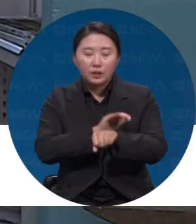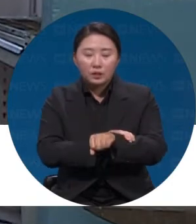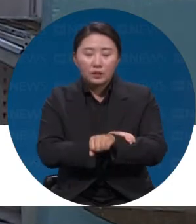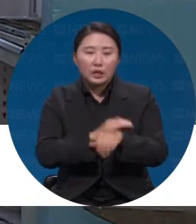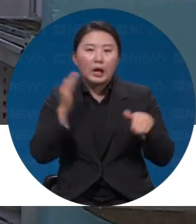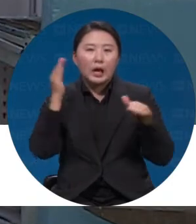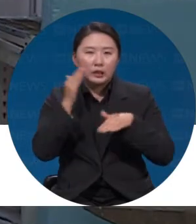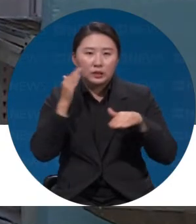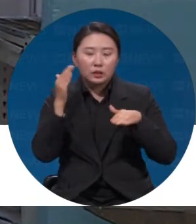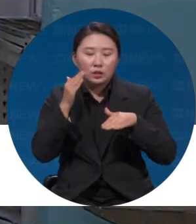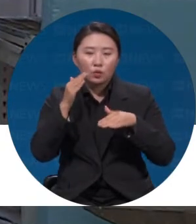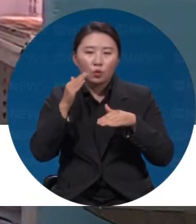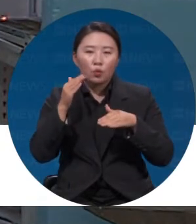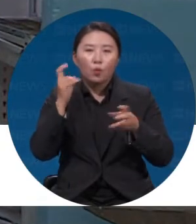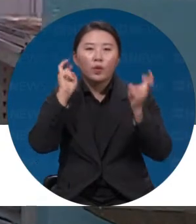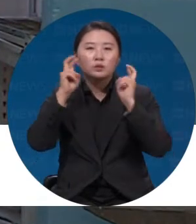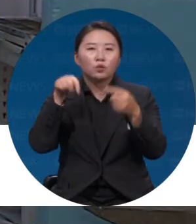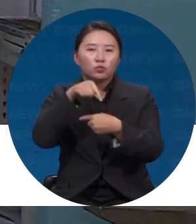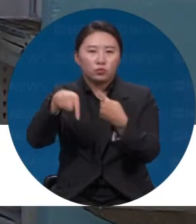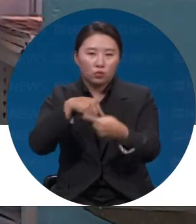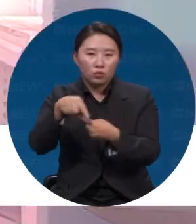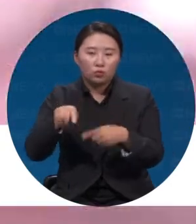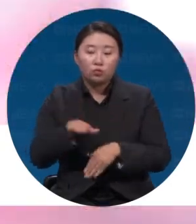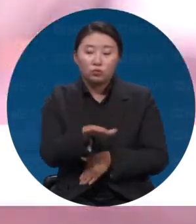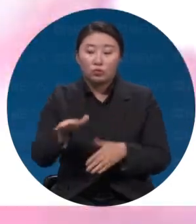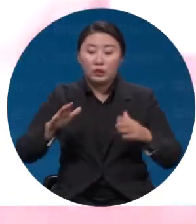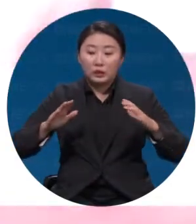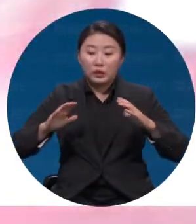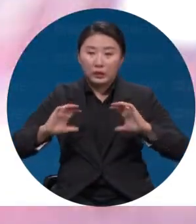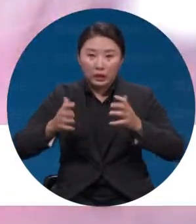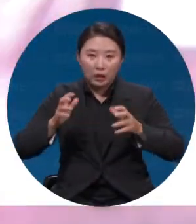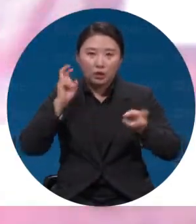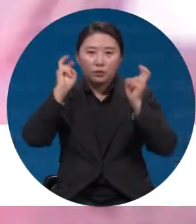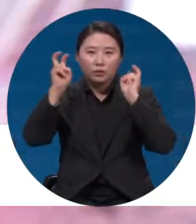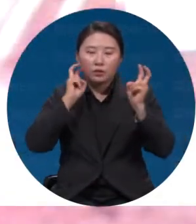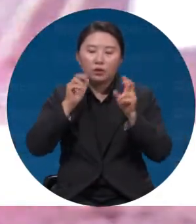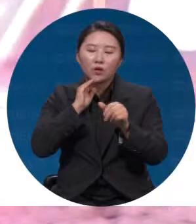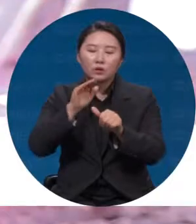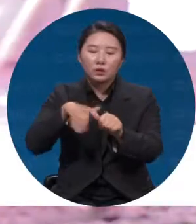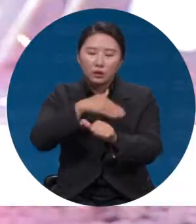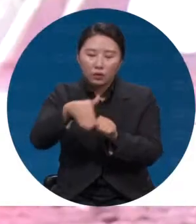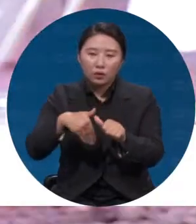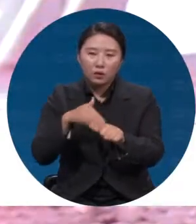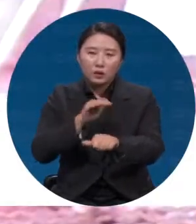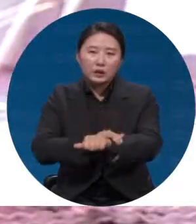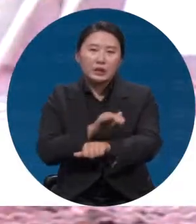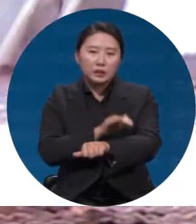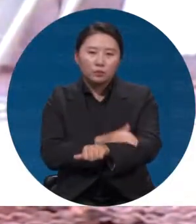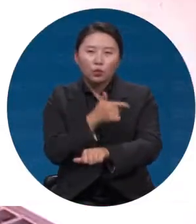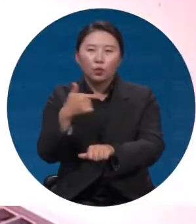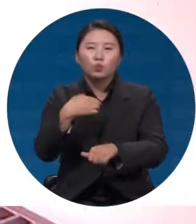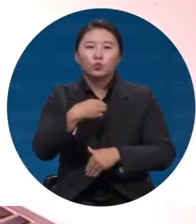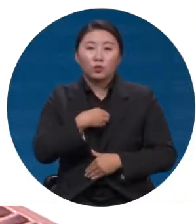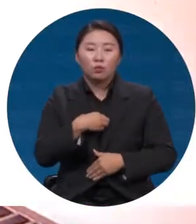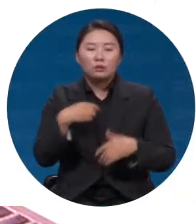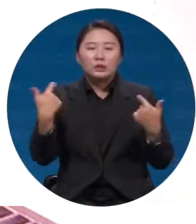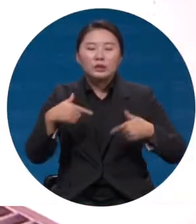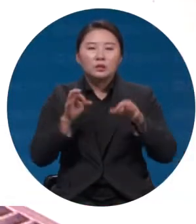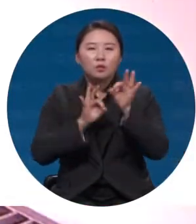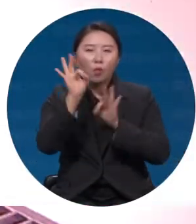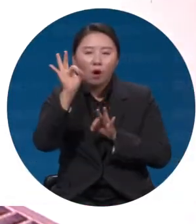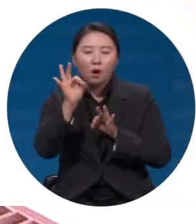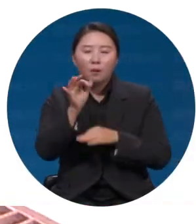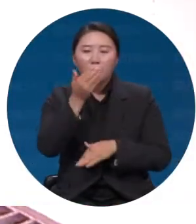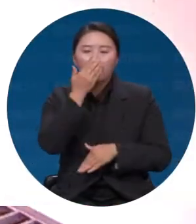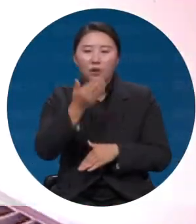록 학생들만 회사를 풀려 난 우리나라 이 기업 현실에서 현장 씁 은 너무 위험하고 언제든지 사고날 확률이